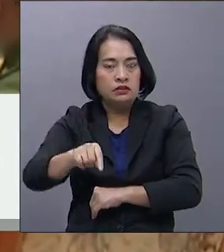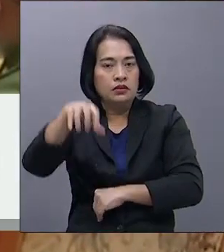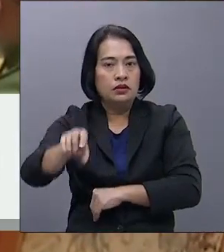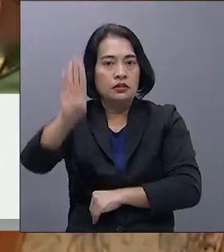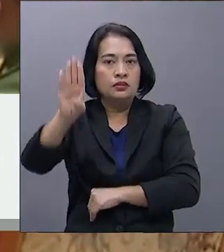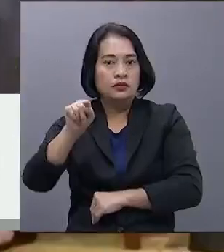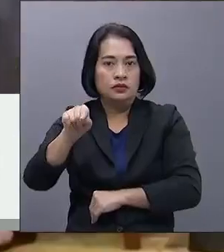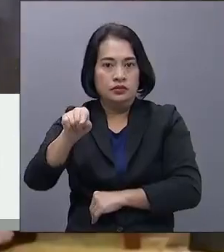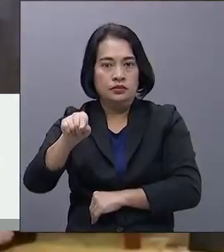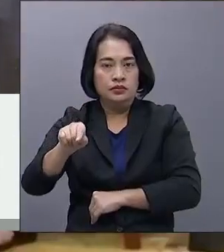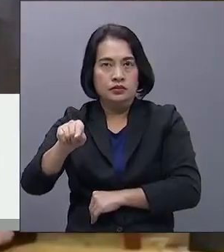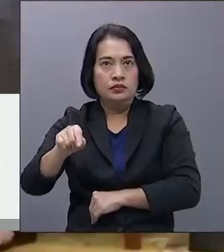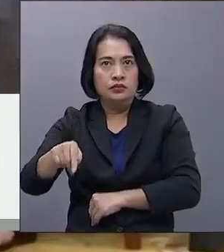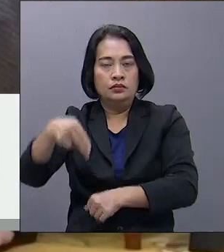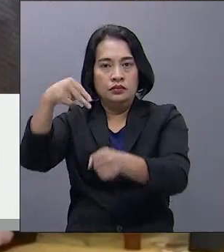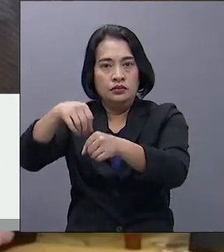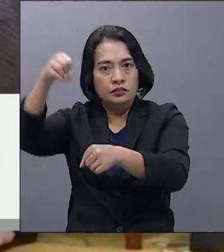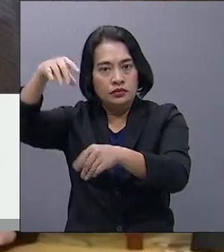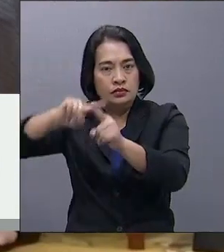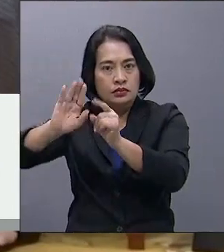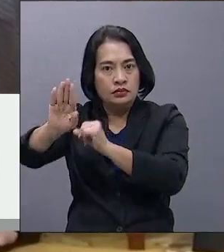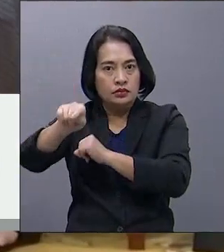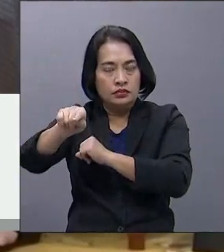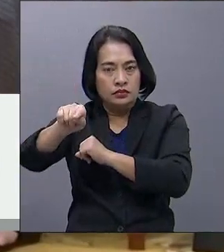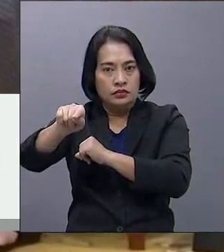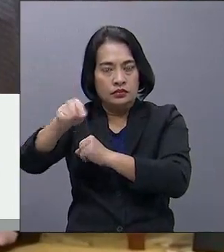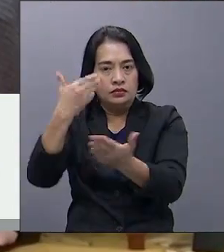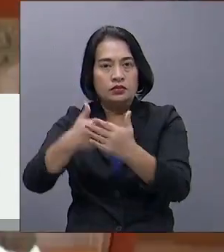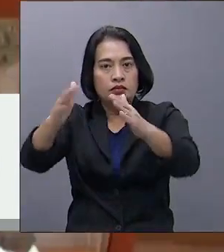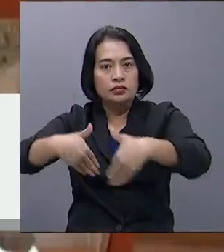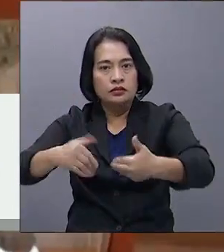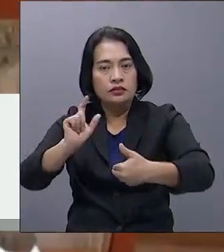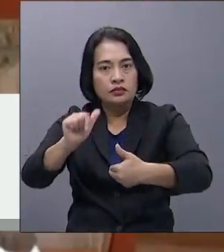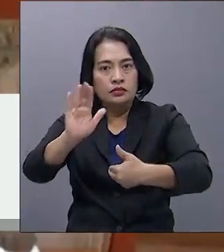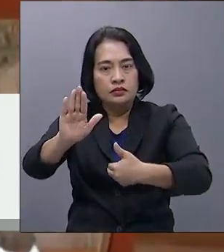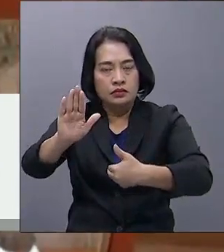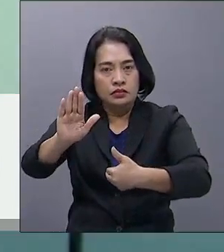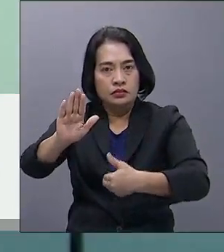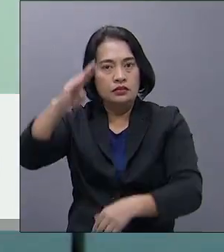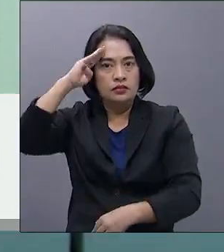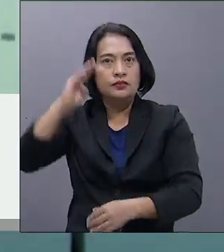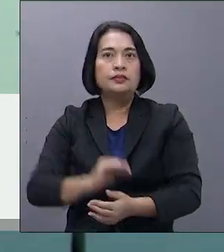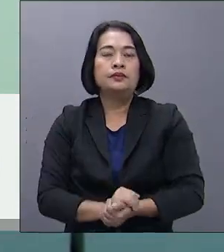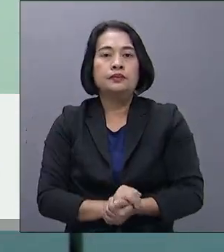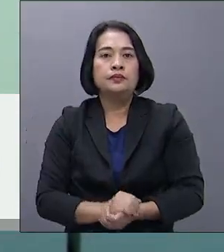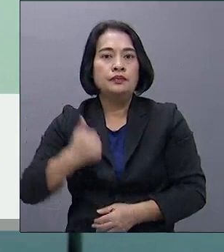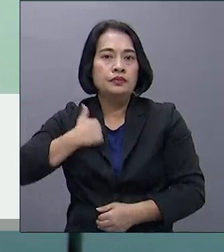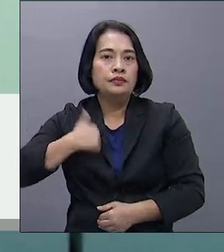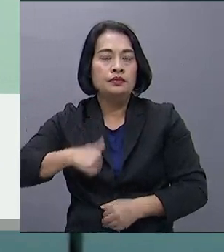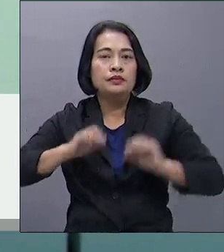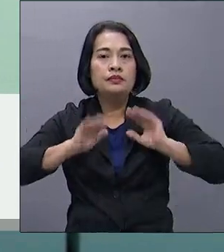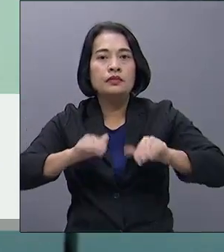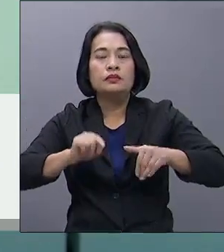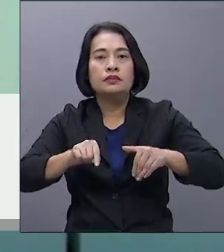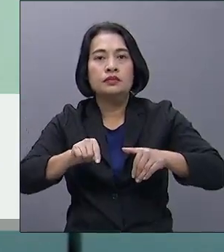านพลังงานและเป็นรายได้หลักของรัฐบาลทหารเช่นเดียวกับแคนาดาออสเตรเลียและสหราชอาณาจักร